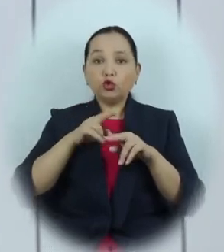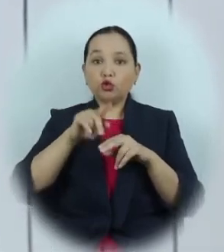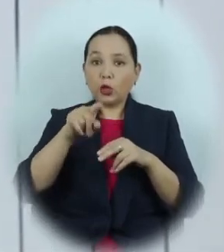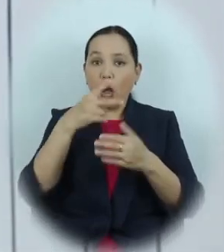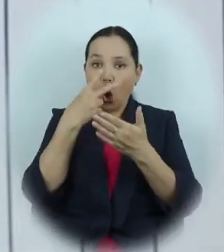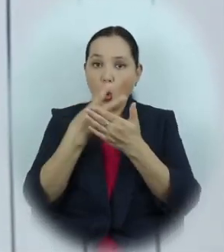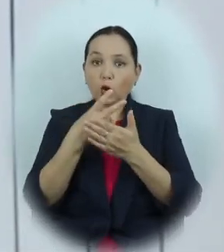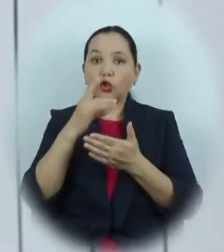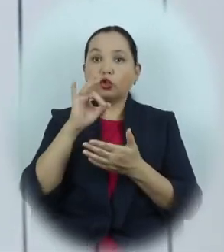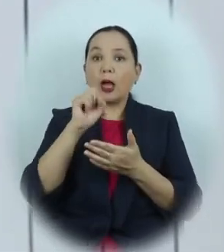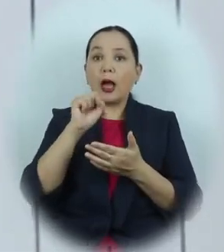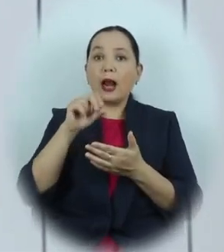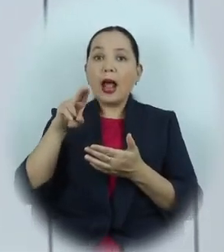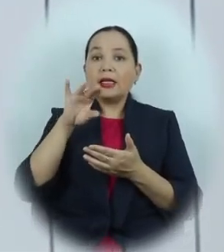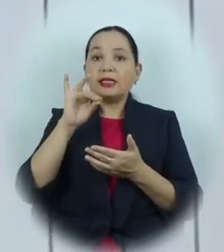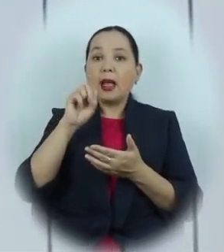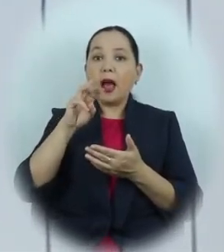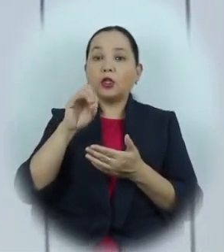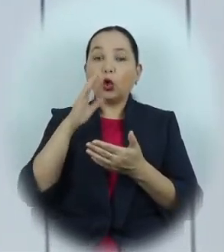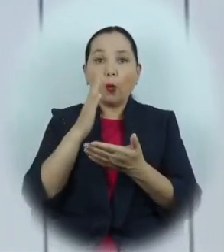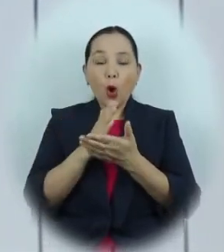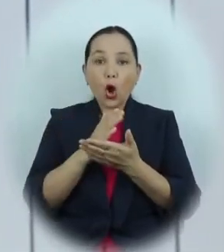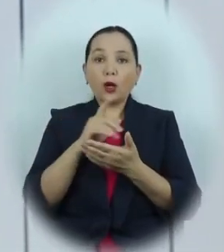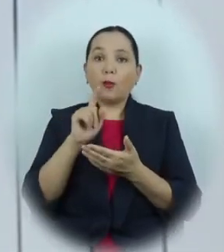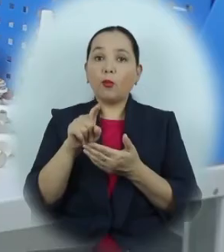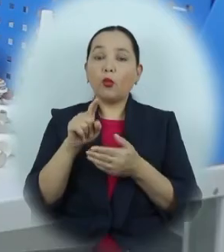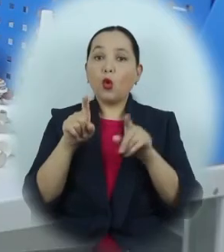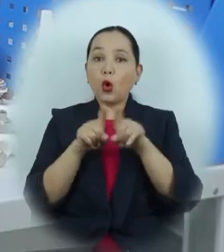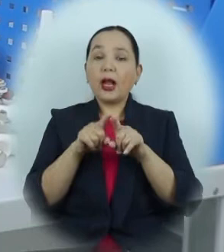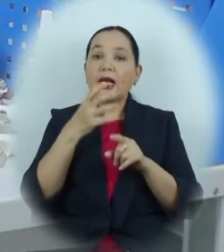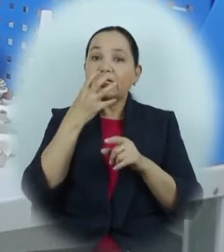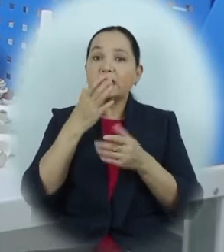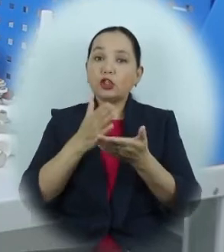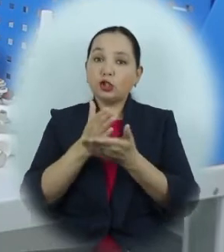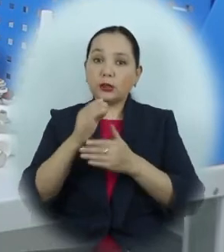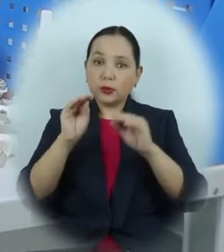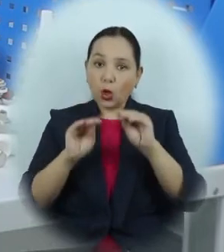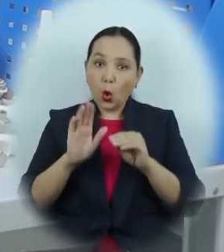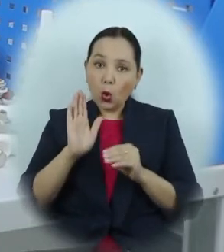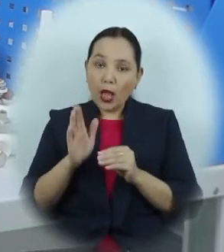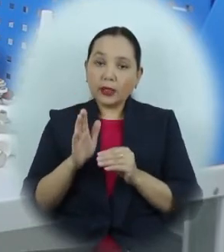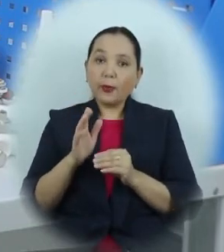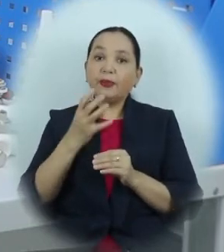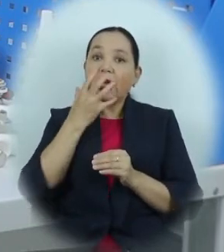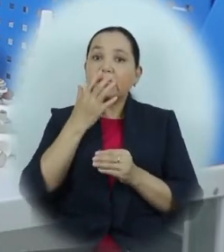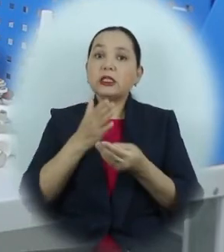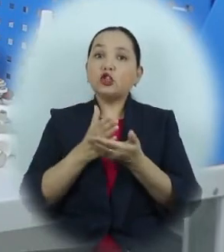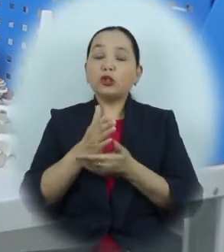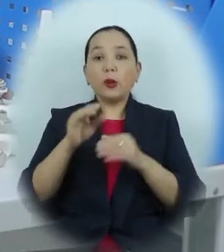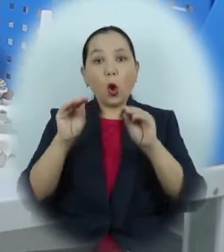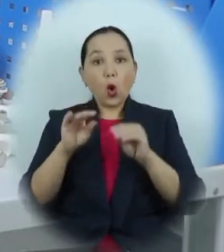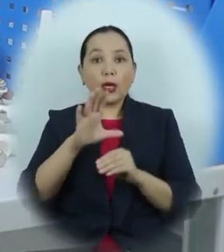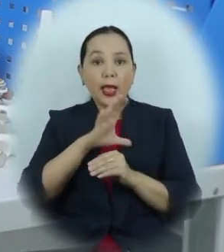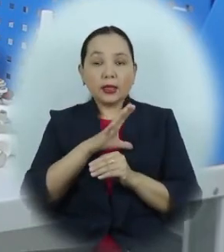ko'rinishda radiatorlarimiz bor. Bu ko'rinishdagi radiatorlarimiz ham isitish tizimiga qo'yiladi. Isitish tizimiga